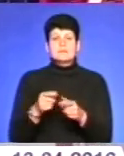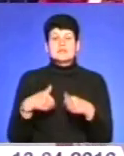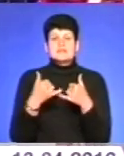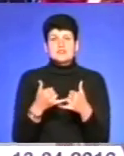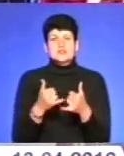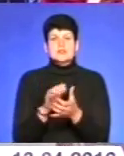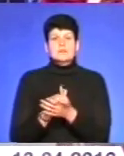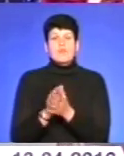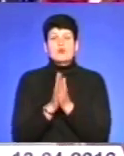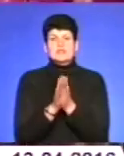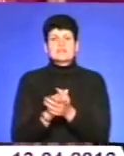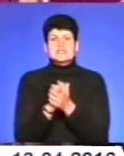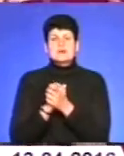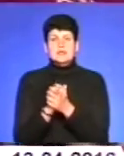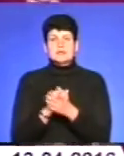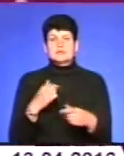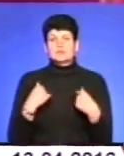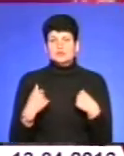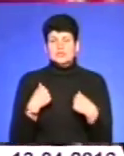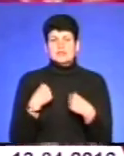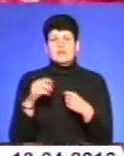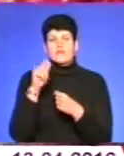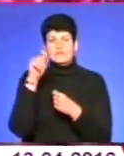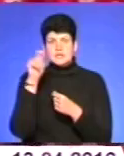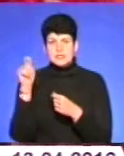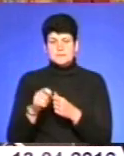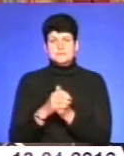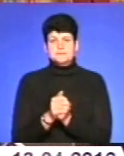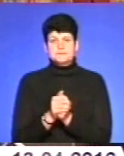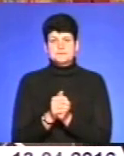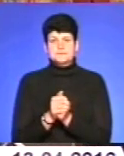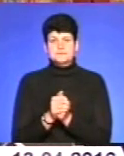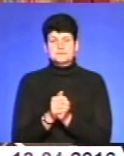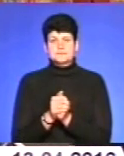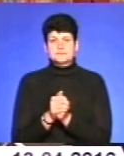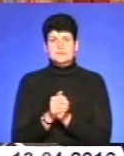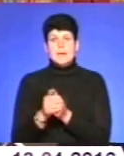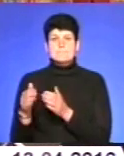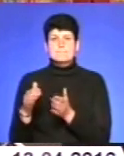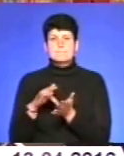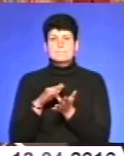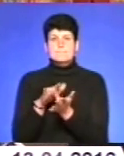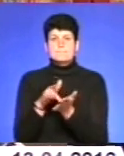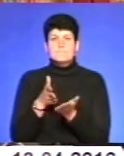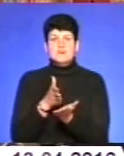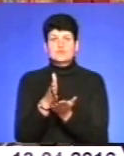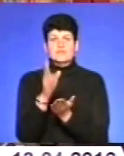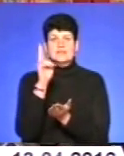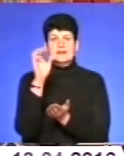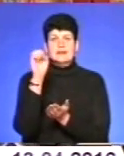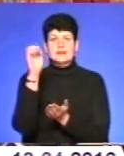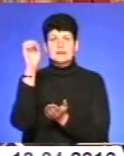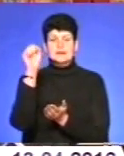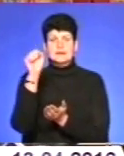постраждалих у війні. Кожна станція присвячена певному молитовному наміру. Сам маршрут пройде від архікатедрального собору по